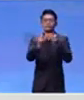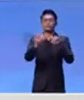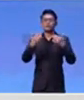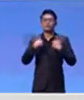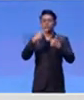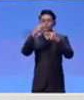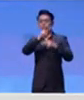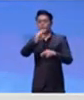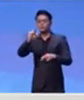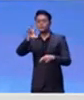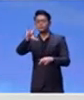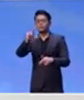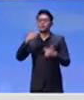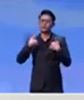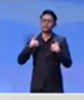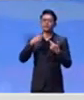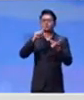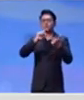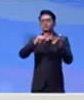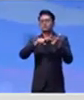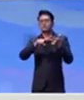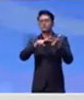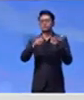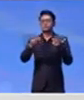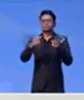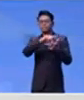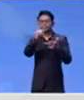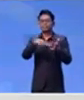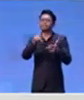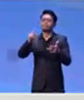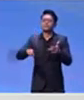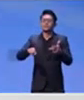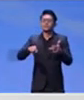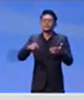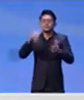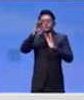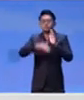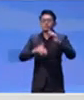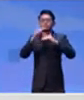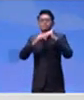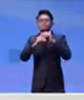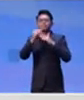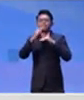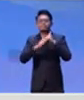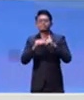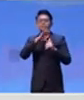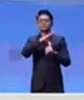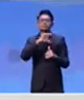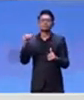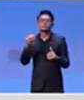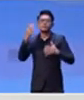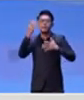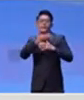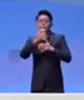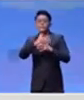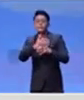2 hingga ketiga ahli keluarga dalam satu rumah dan ia pastinya memberikan rasa tidak selesa ataupun dan juga mengganggu